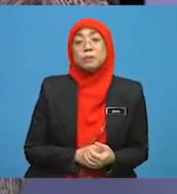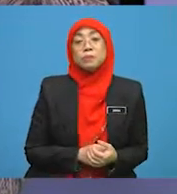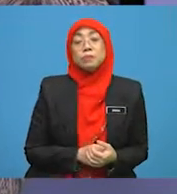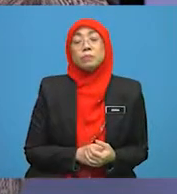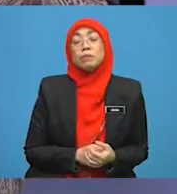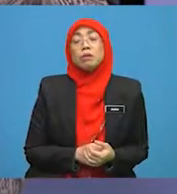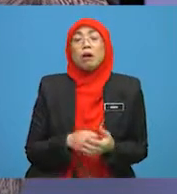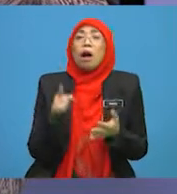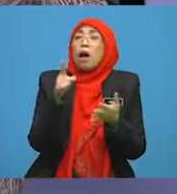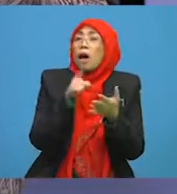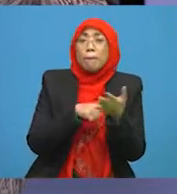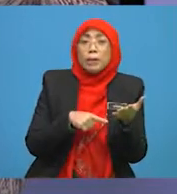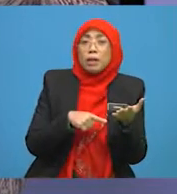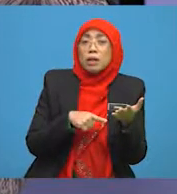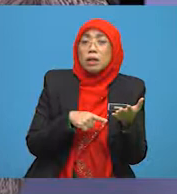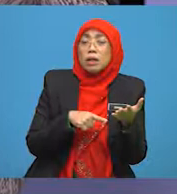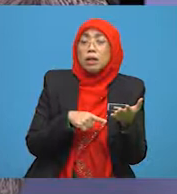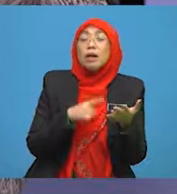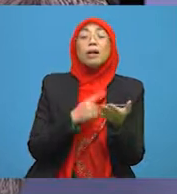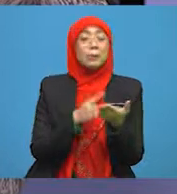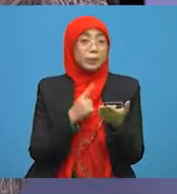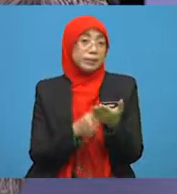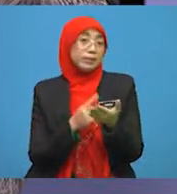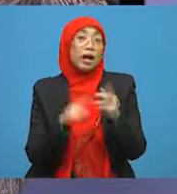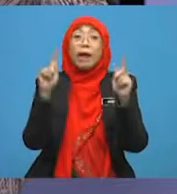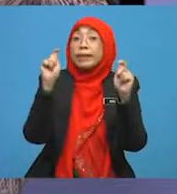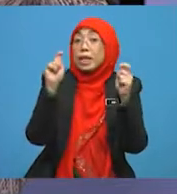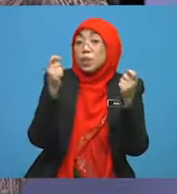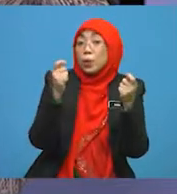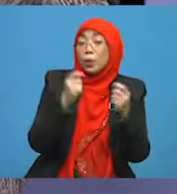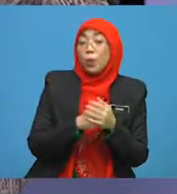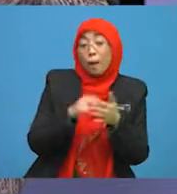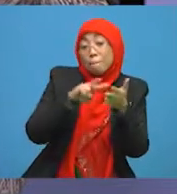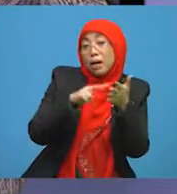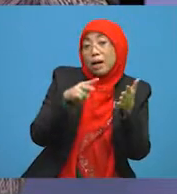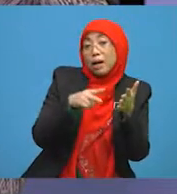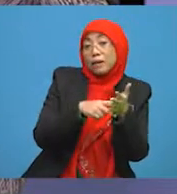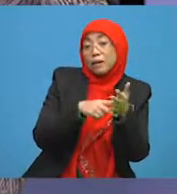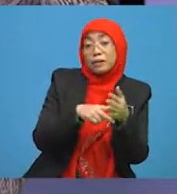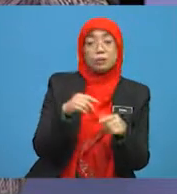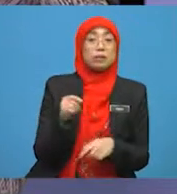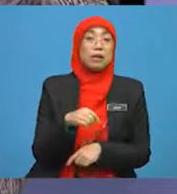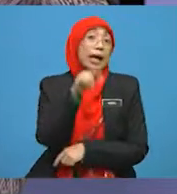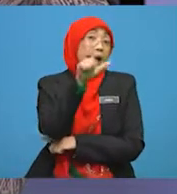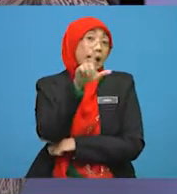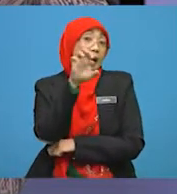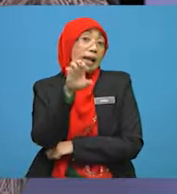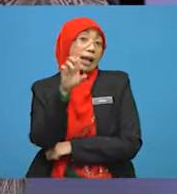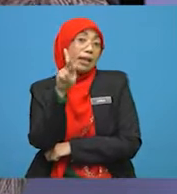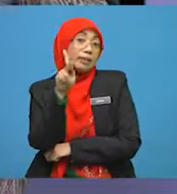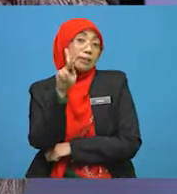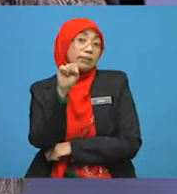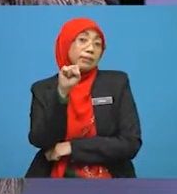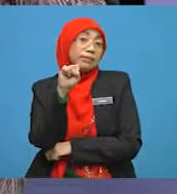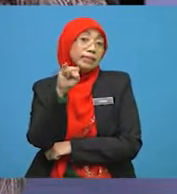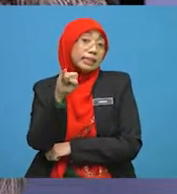dengan membincangkan subtajuk yang pertama dahulu, iaitu perkaitan makna dari segi leksikal.